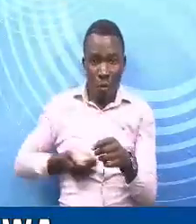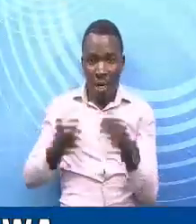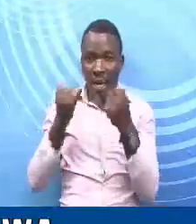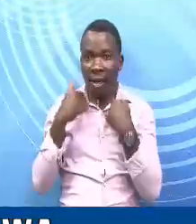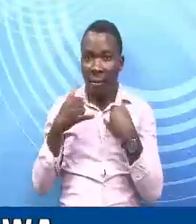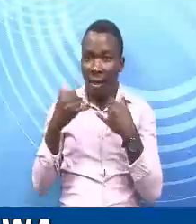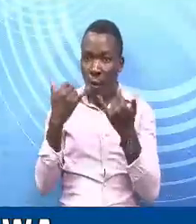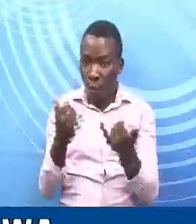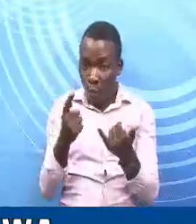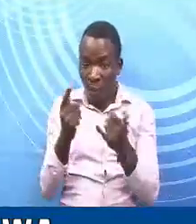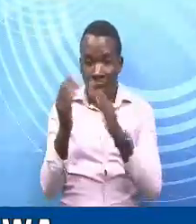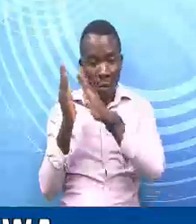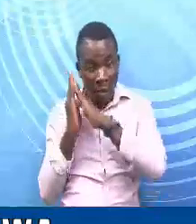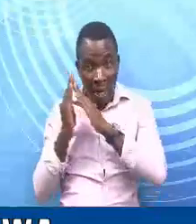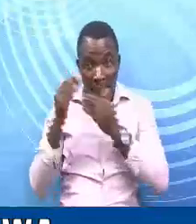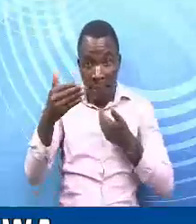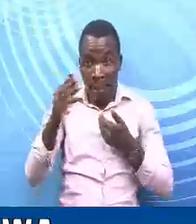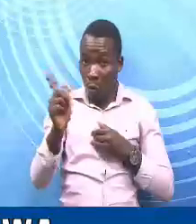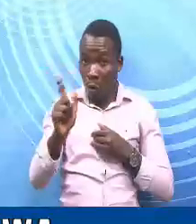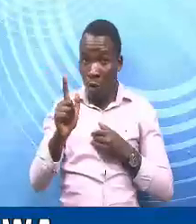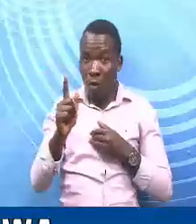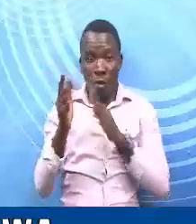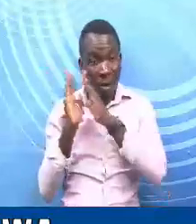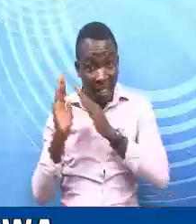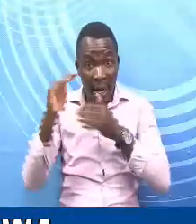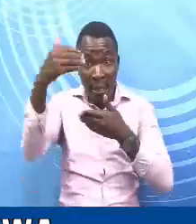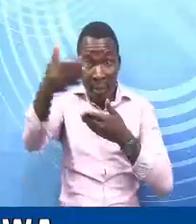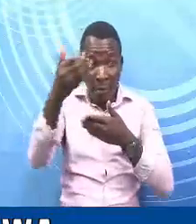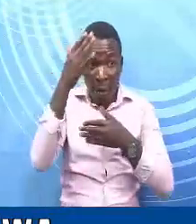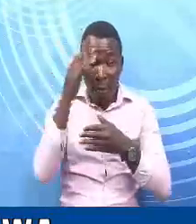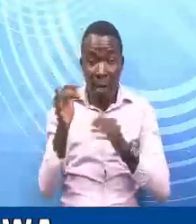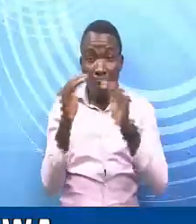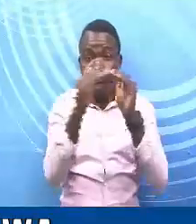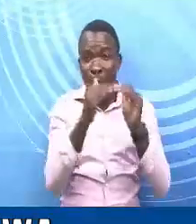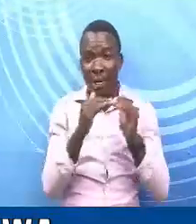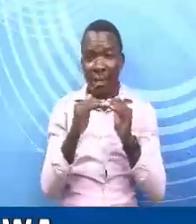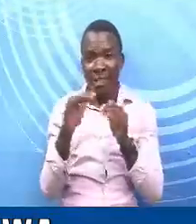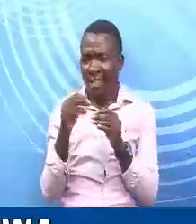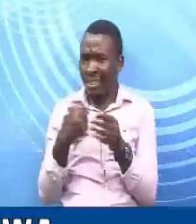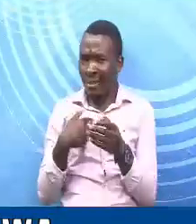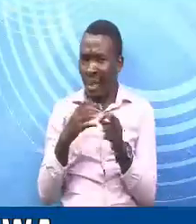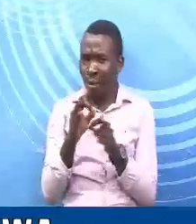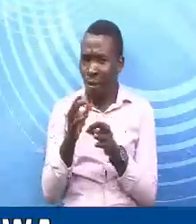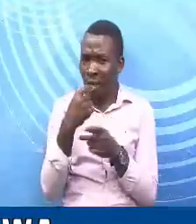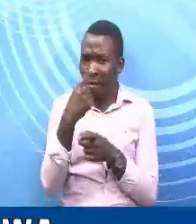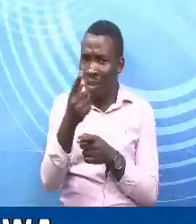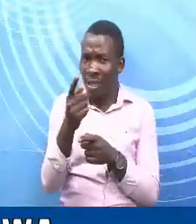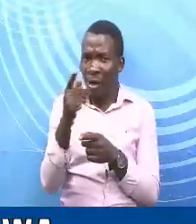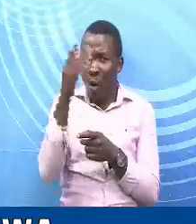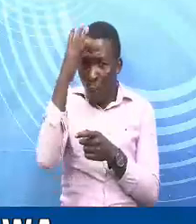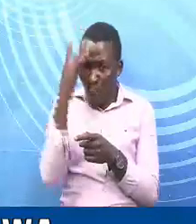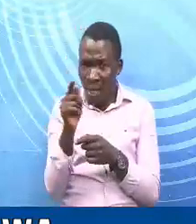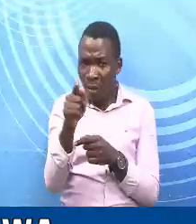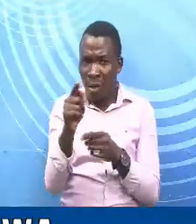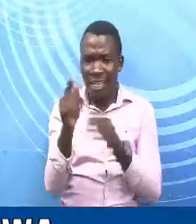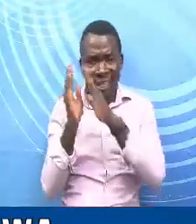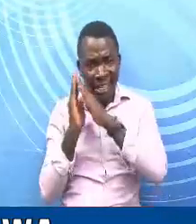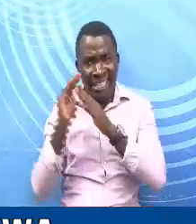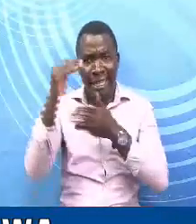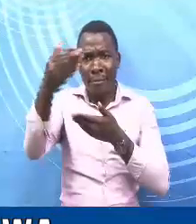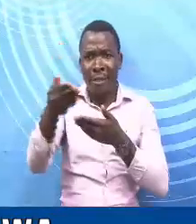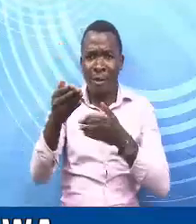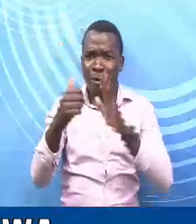ujyama hano imbere tijyama inyuma ni uburinganire urukumbu ndangera ambwati nge kubera kurangyamisha inyuma twararenganye